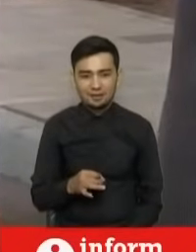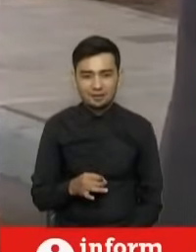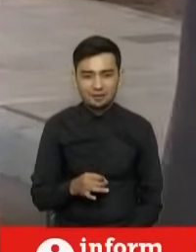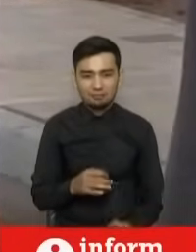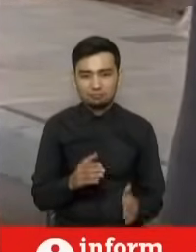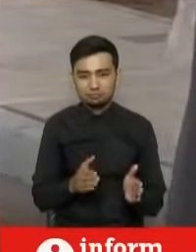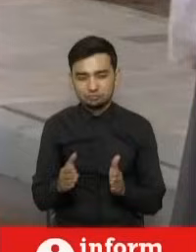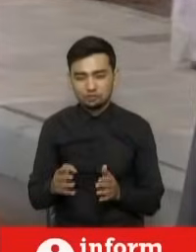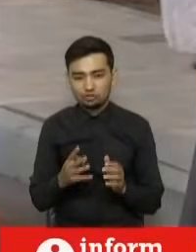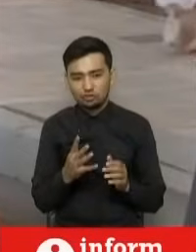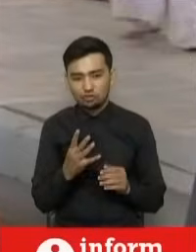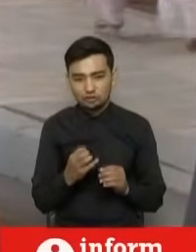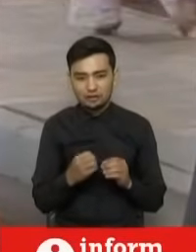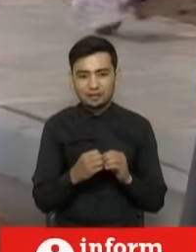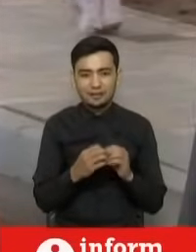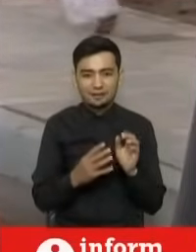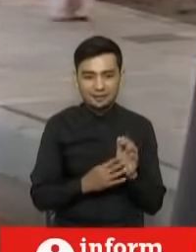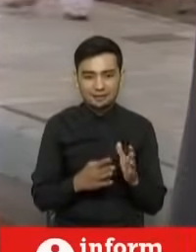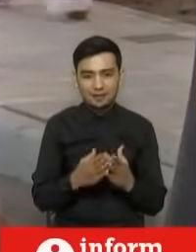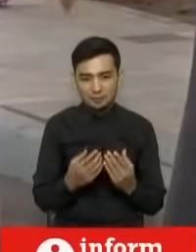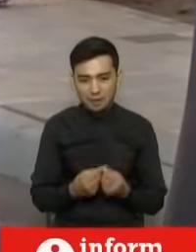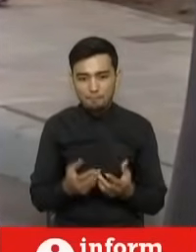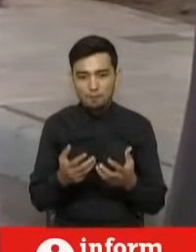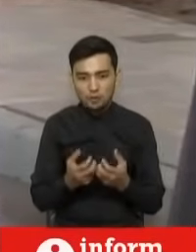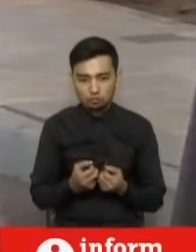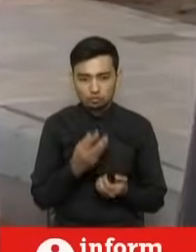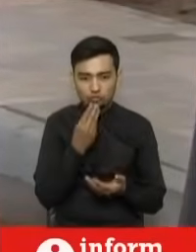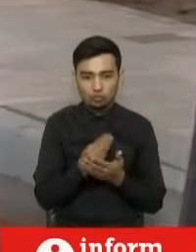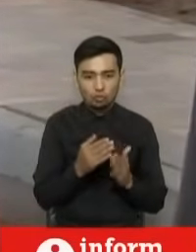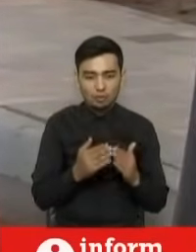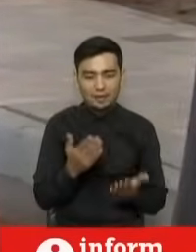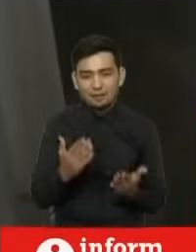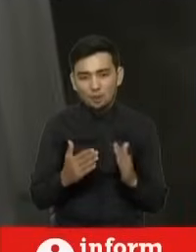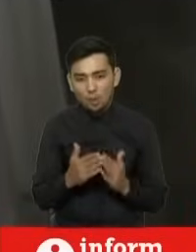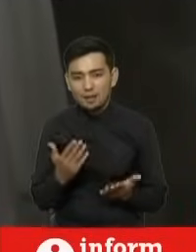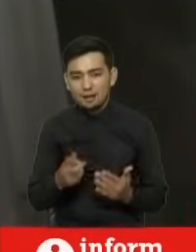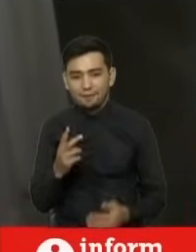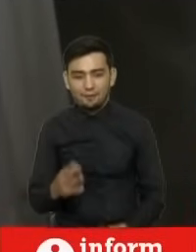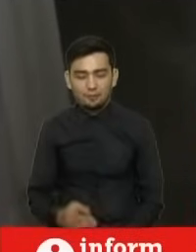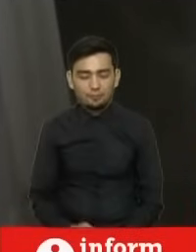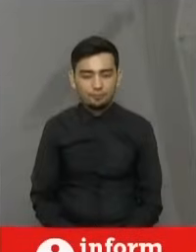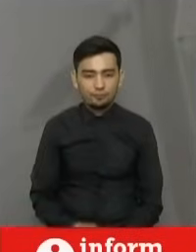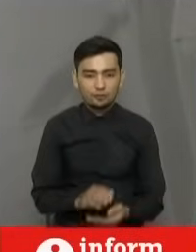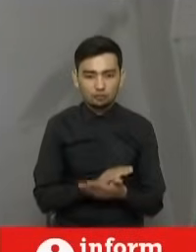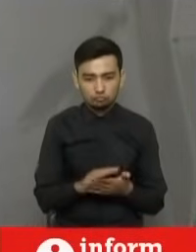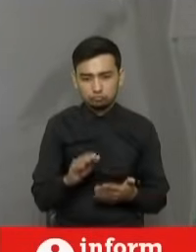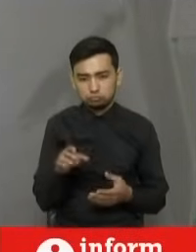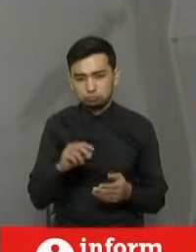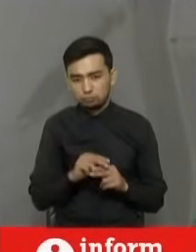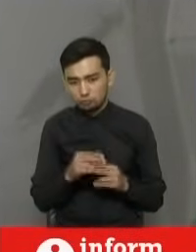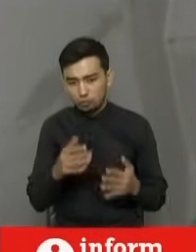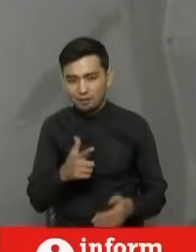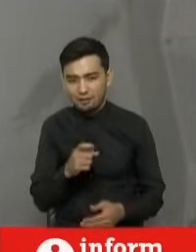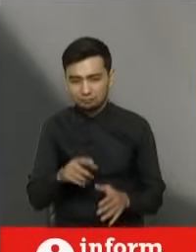порядка 419 семей получат собственное жилье, либо дома, либо квартиры. квартирах чистовой ремонт, есть газовая плита